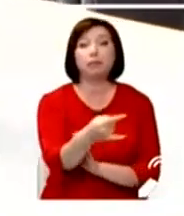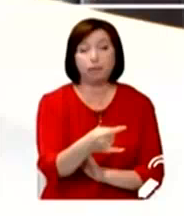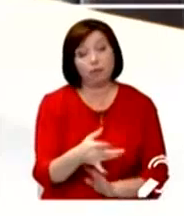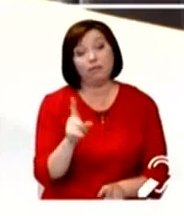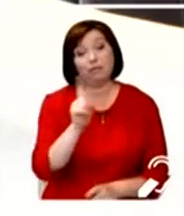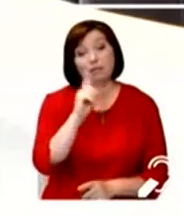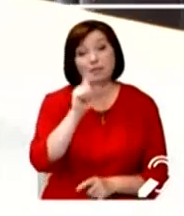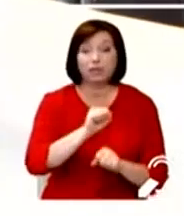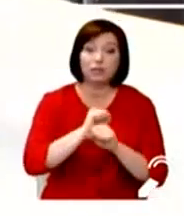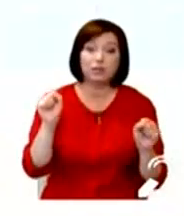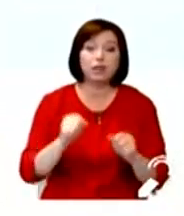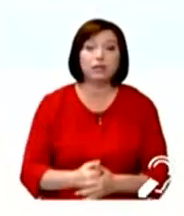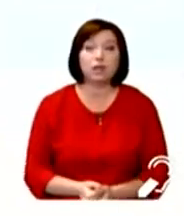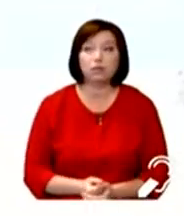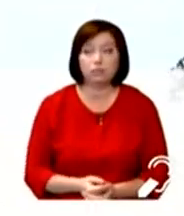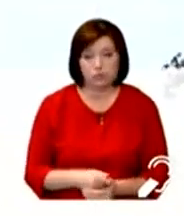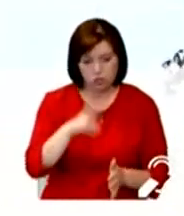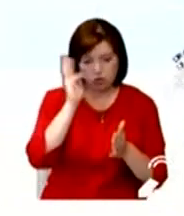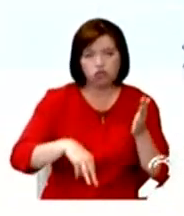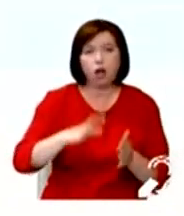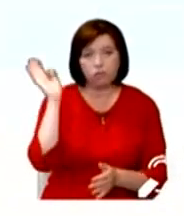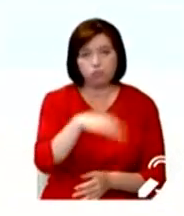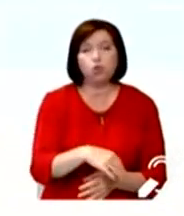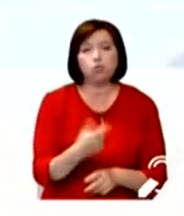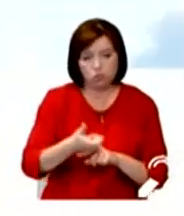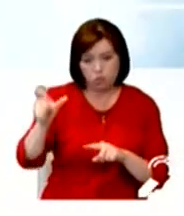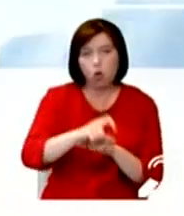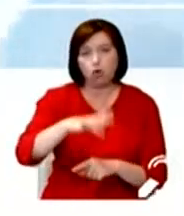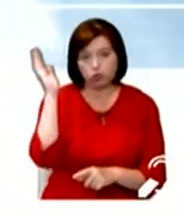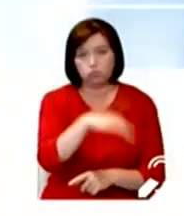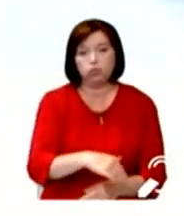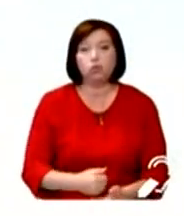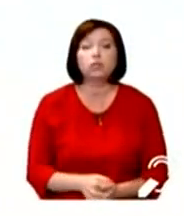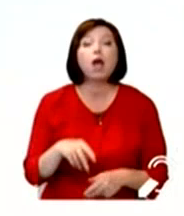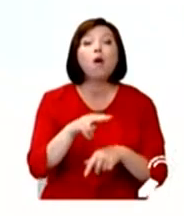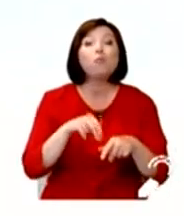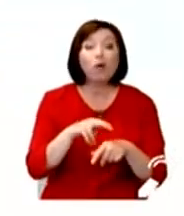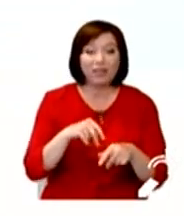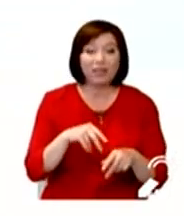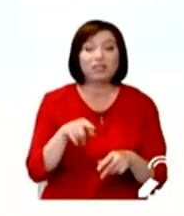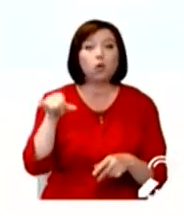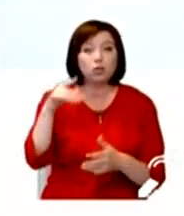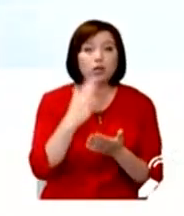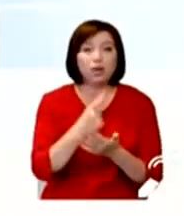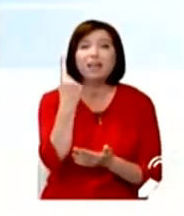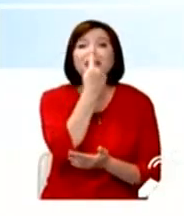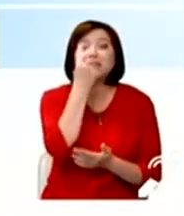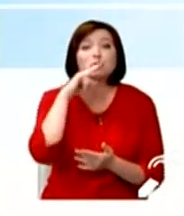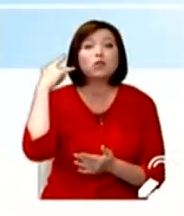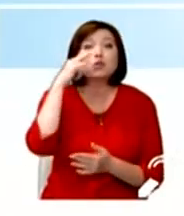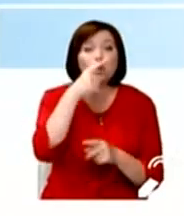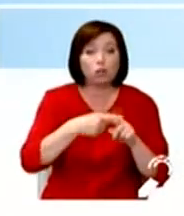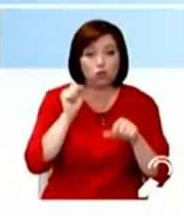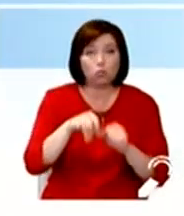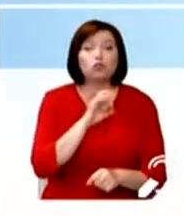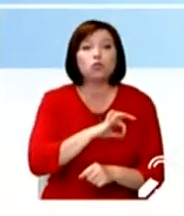bandă care nu pentru dânși. Amendat și cu cât mai mult, cu atât mai bine. Polițiștii de patrulare au în dotare o singură dronă care poate